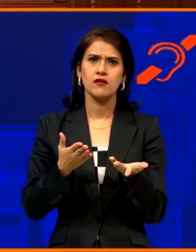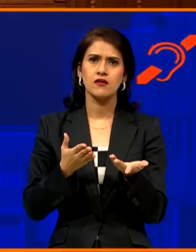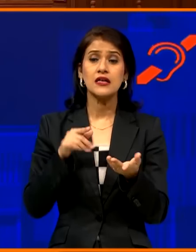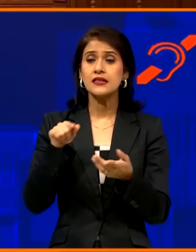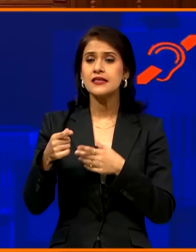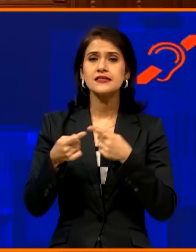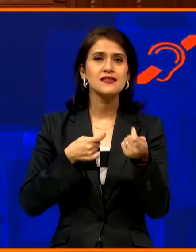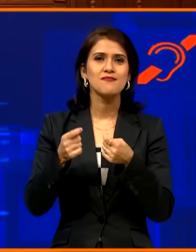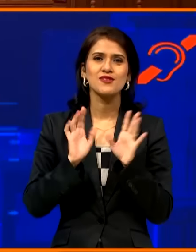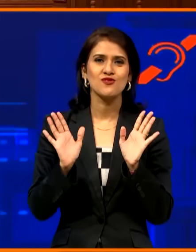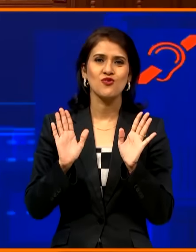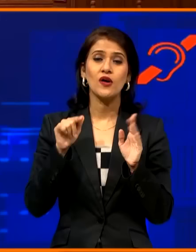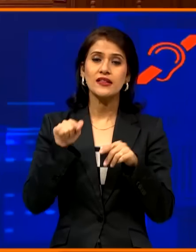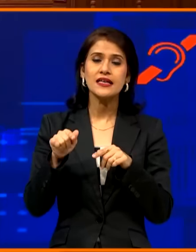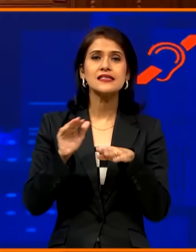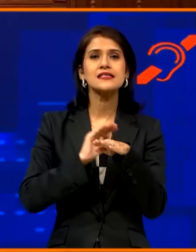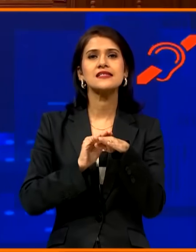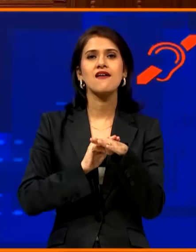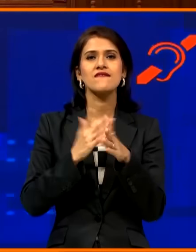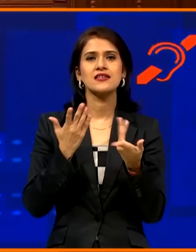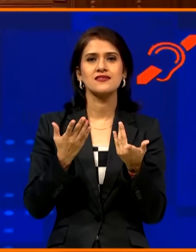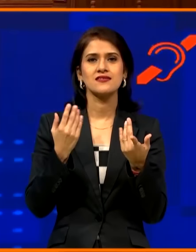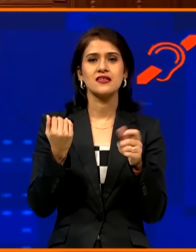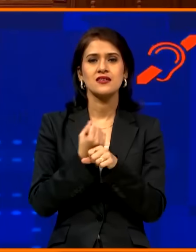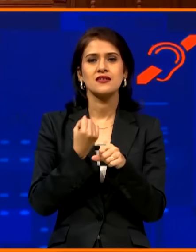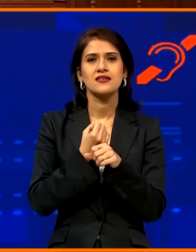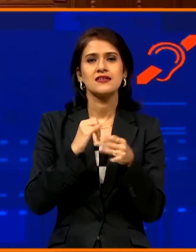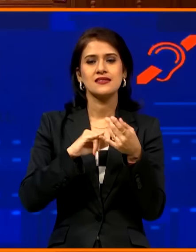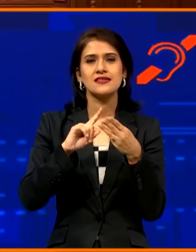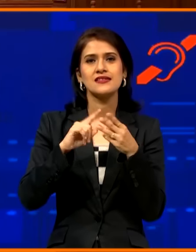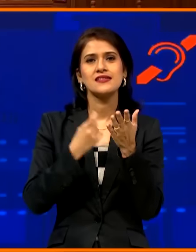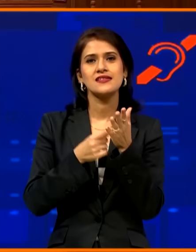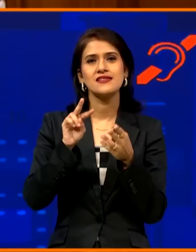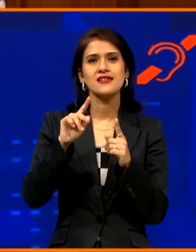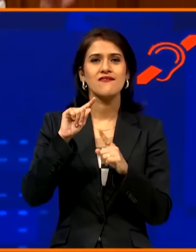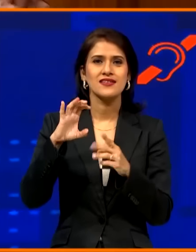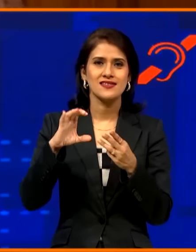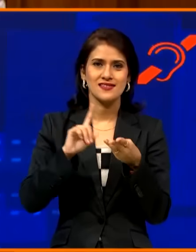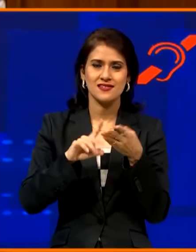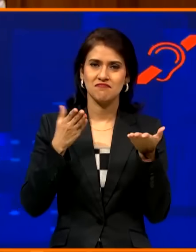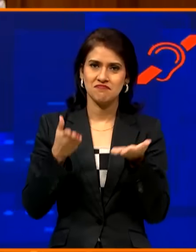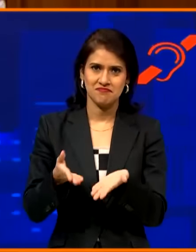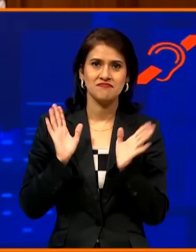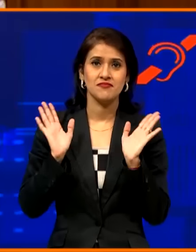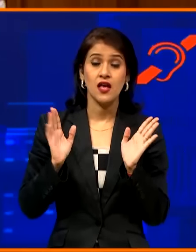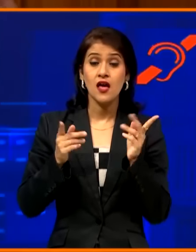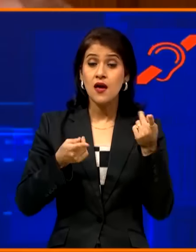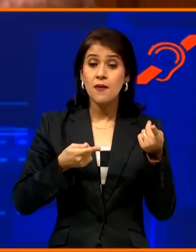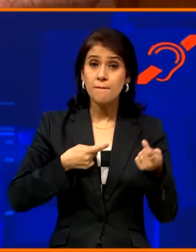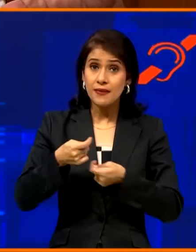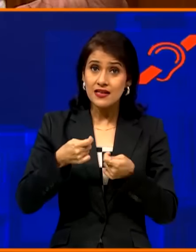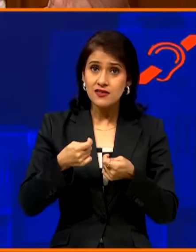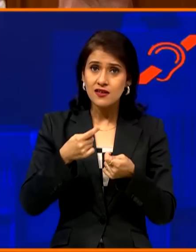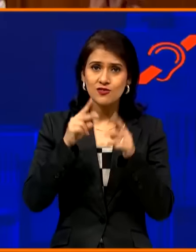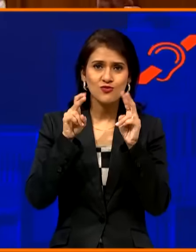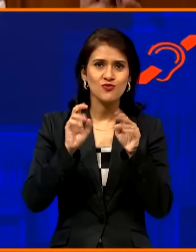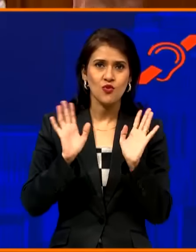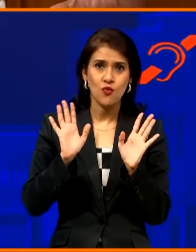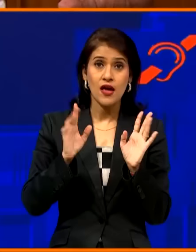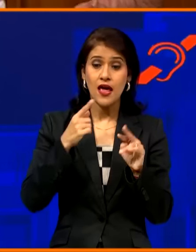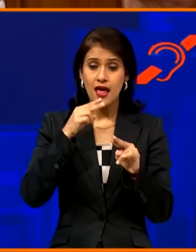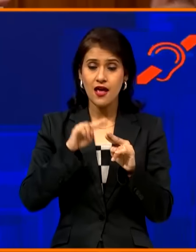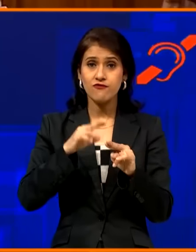नहीं है यह सर्विस है हरगिज बिजनेस नहीं है यह बिल्कुल सर्विस है बिजनेस तब होगा जब